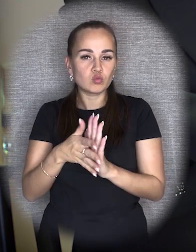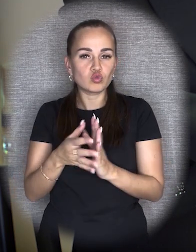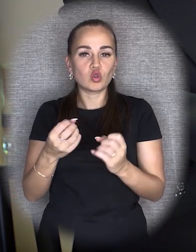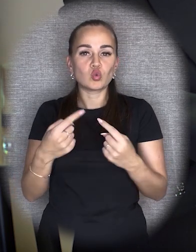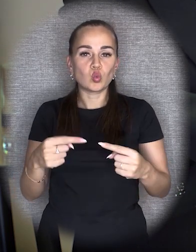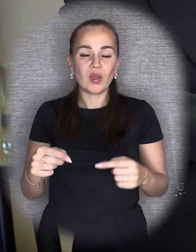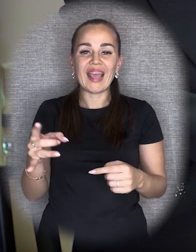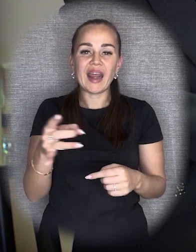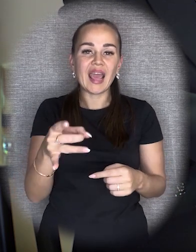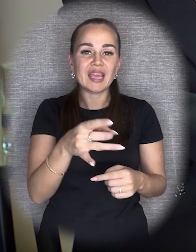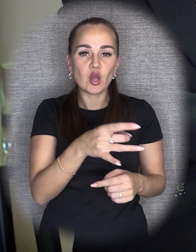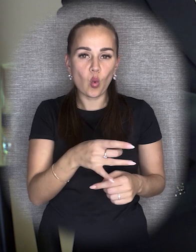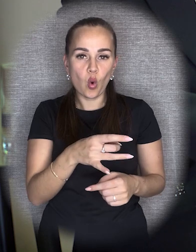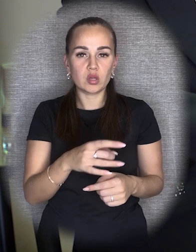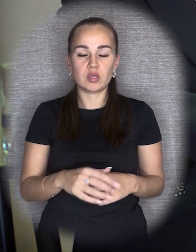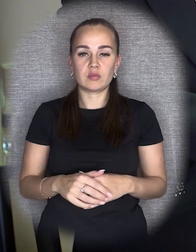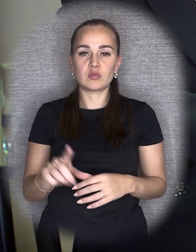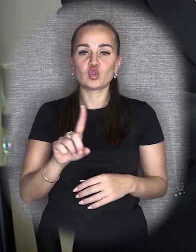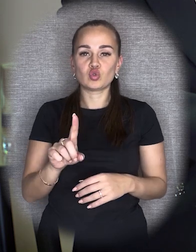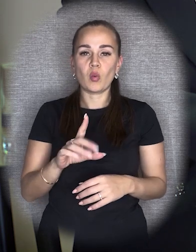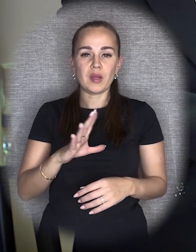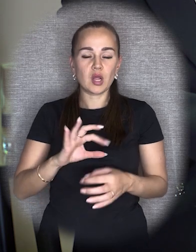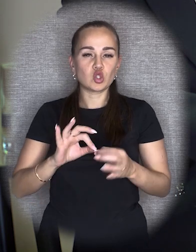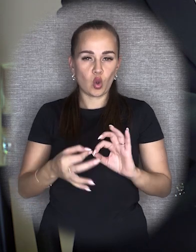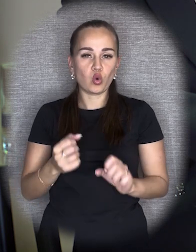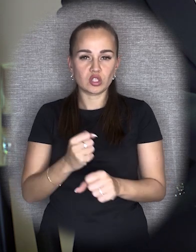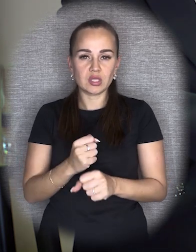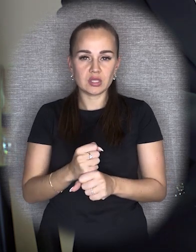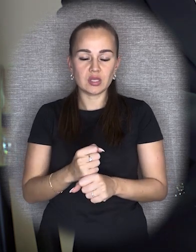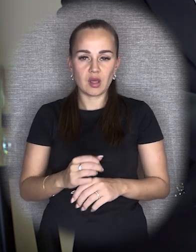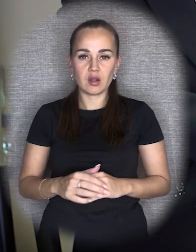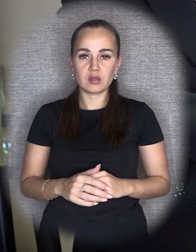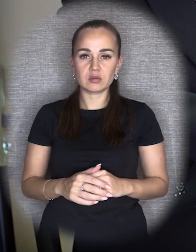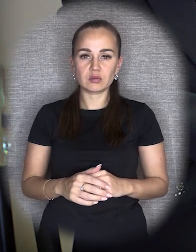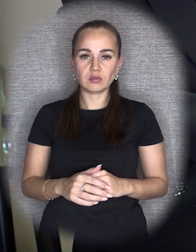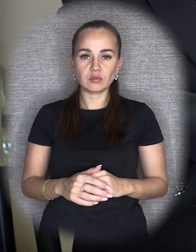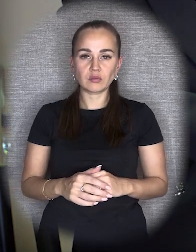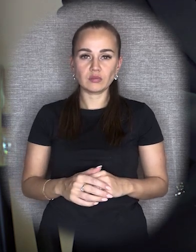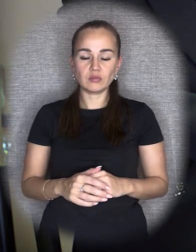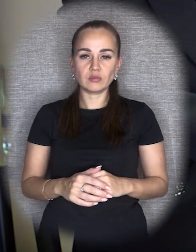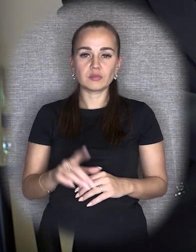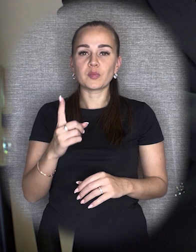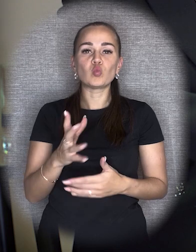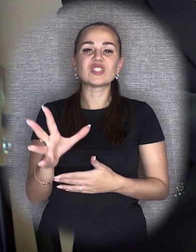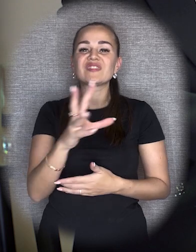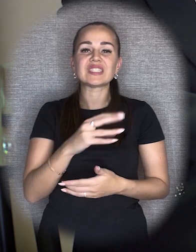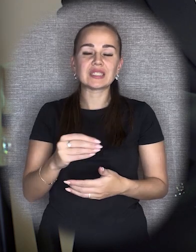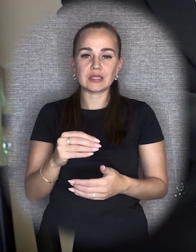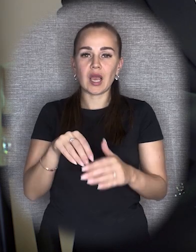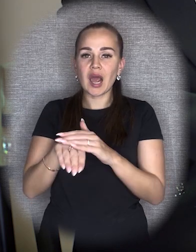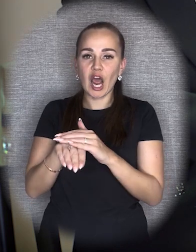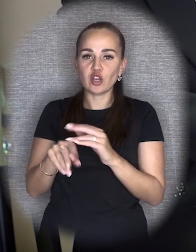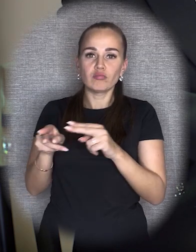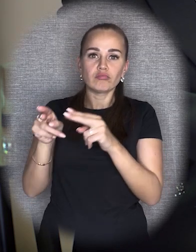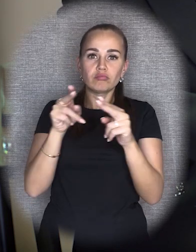в регионах, что было сделано достаточно сложно, потому что, естественно, что все запасники не объездишь. Нужно